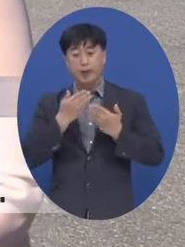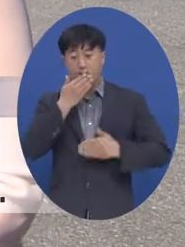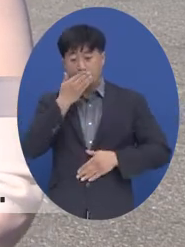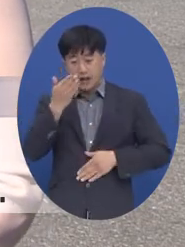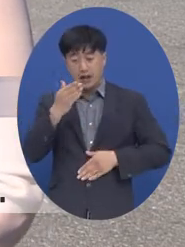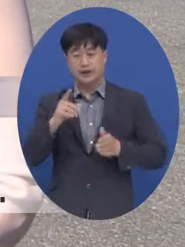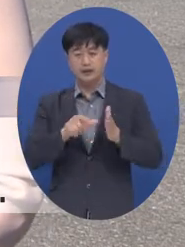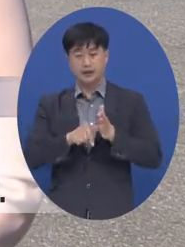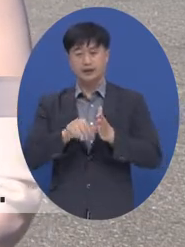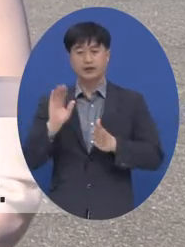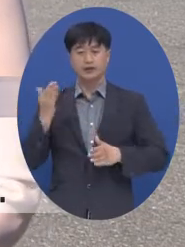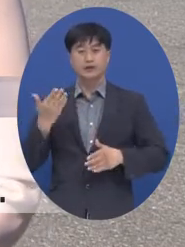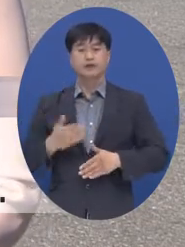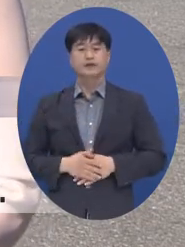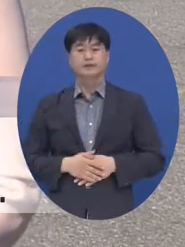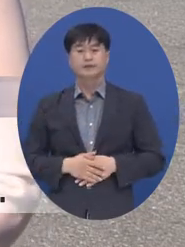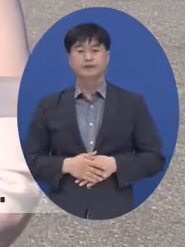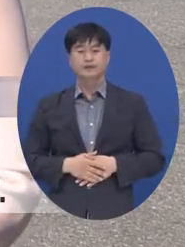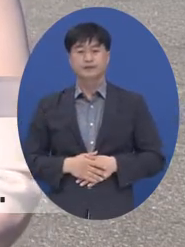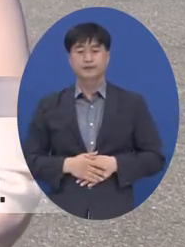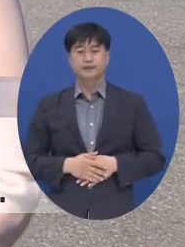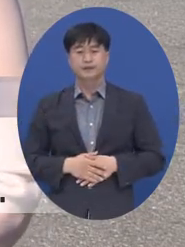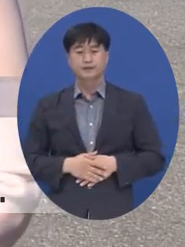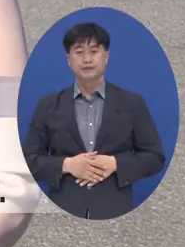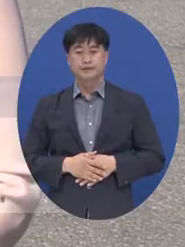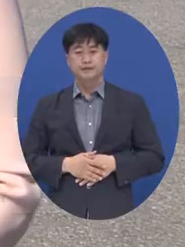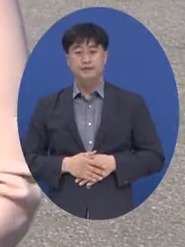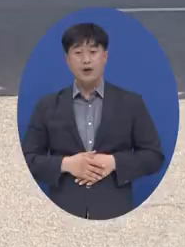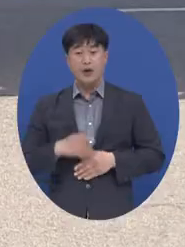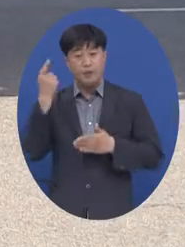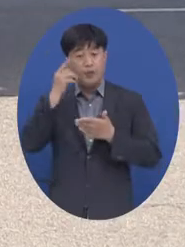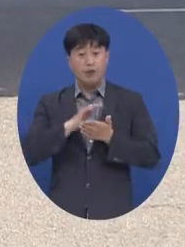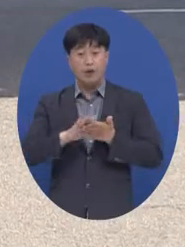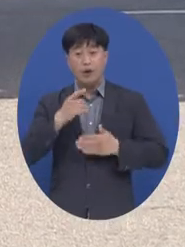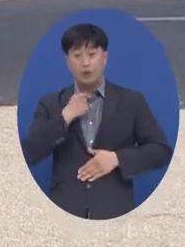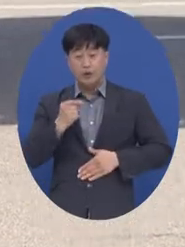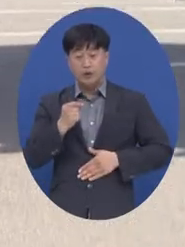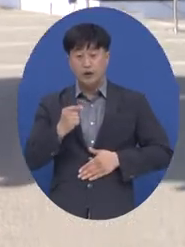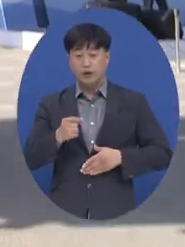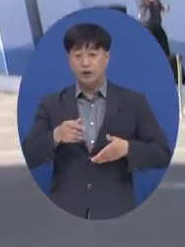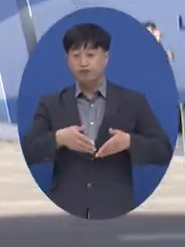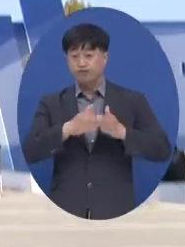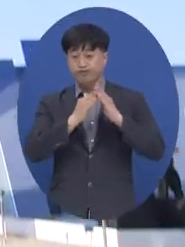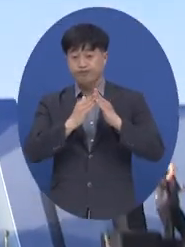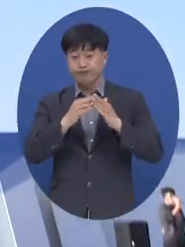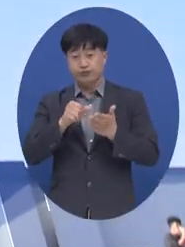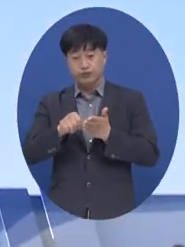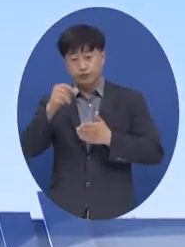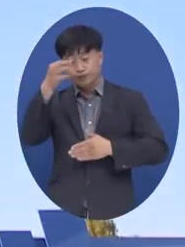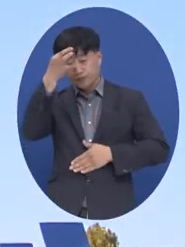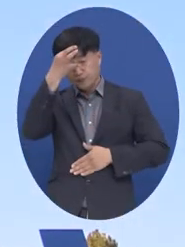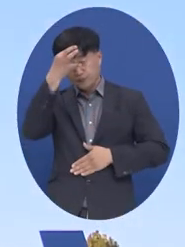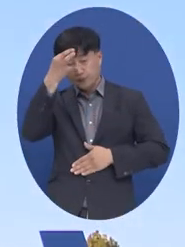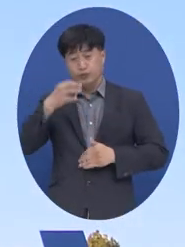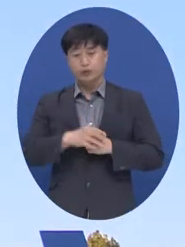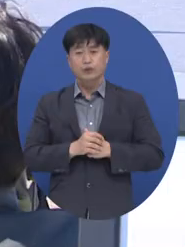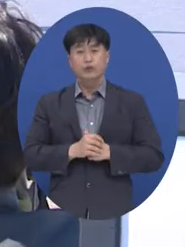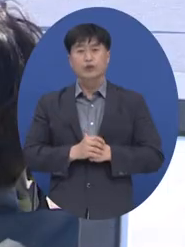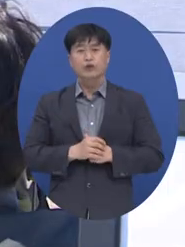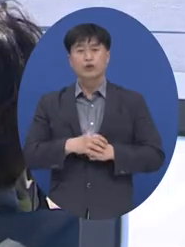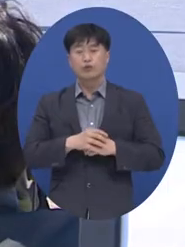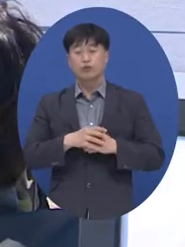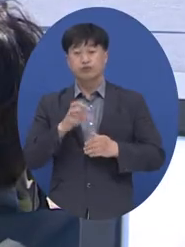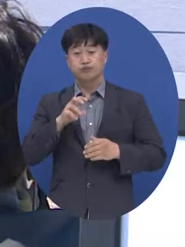가까이 있다는 걸 좀 더 사용할 수 있는 시간이 되었던거 같아요 4 평화를 기원하는 설치 예술작품과 물리학과